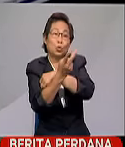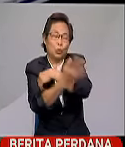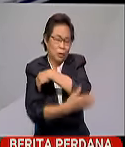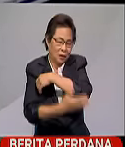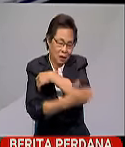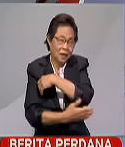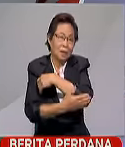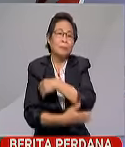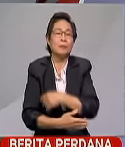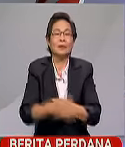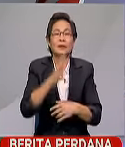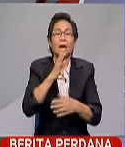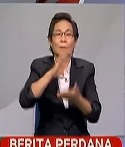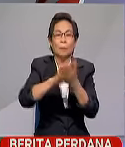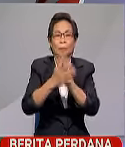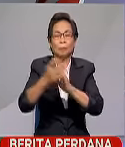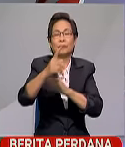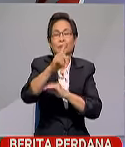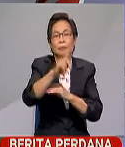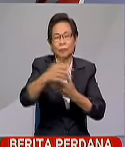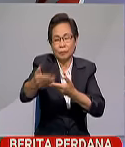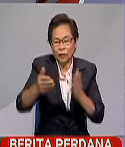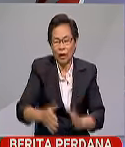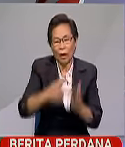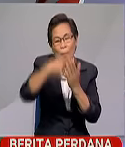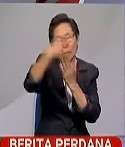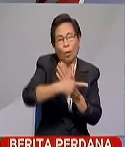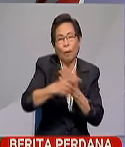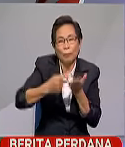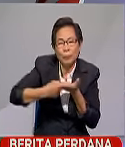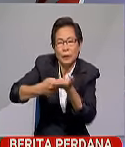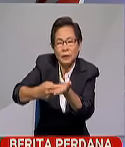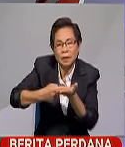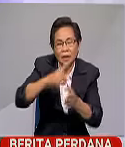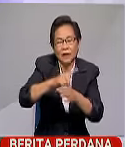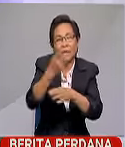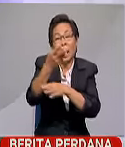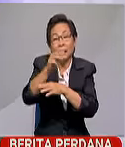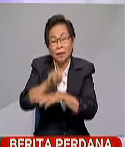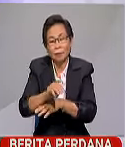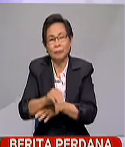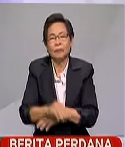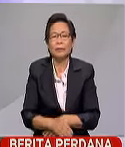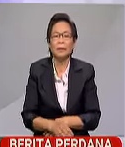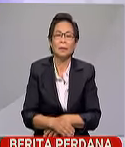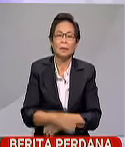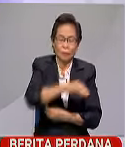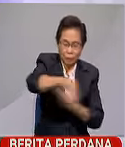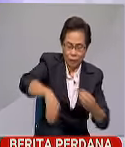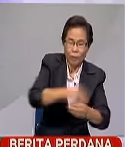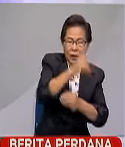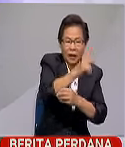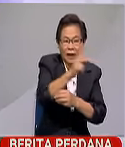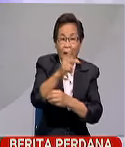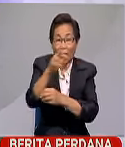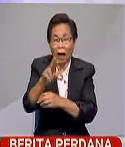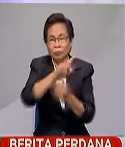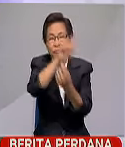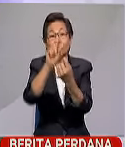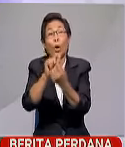Beliau menyatakannya selepas menjadi tetamu dalam program Bicara Naratif di Angkasa Puri. Tambahnya, pengambil alihan KKR